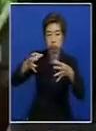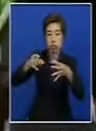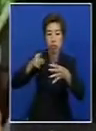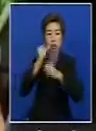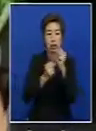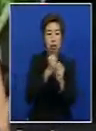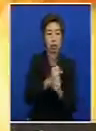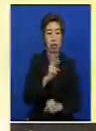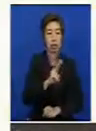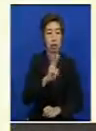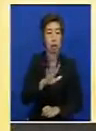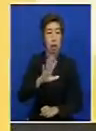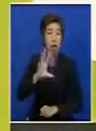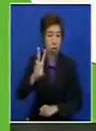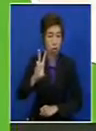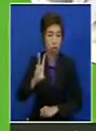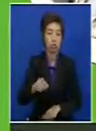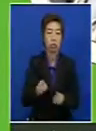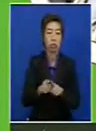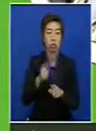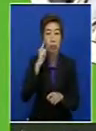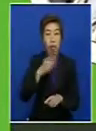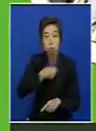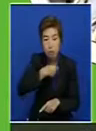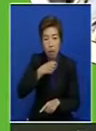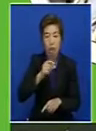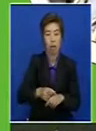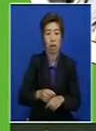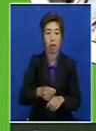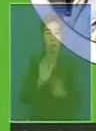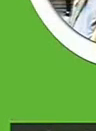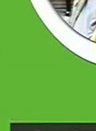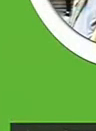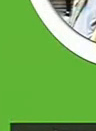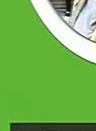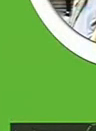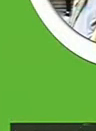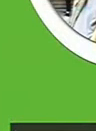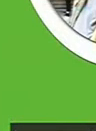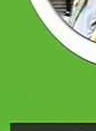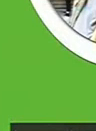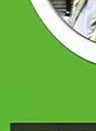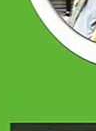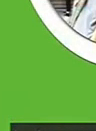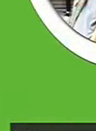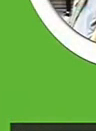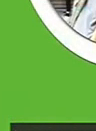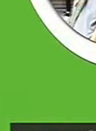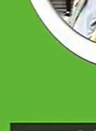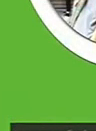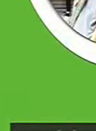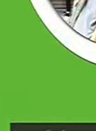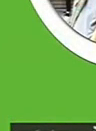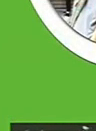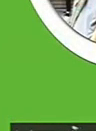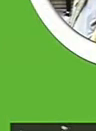ในปี2556มีสัดส่วนสูงถึง 25.1% และในปี2568กลุ่ม